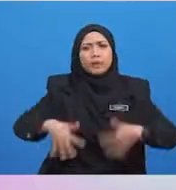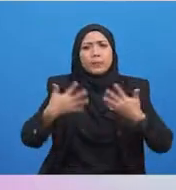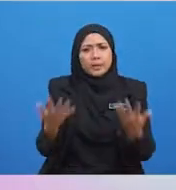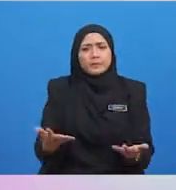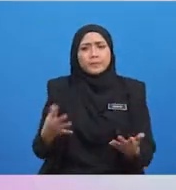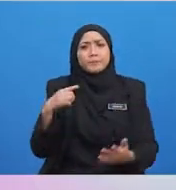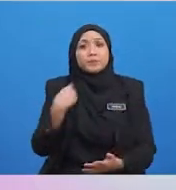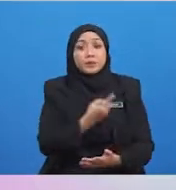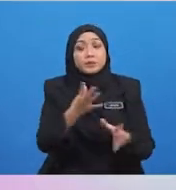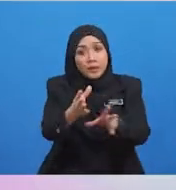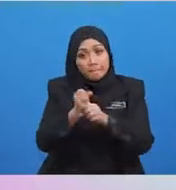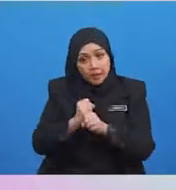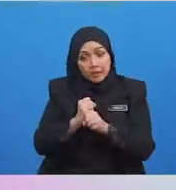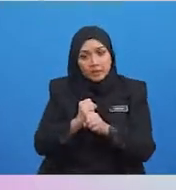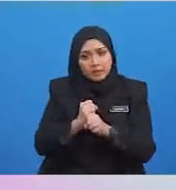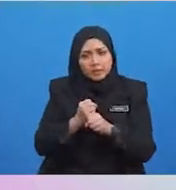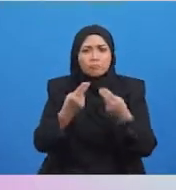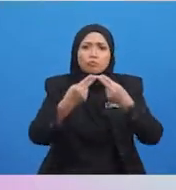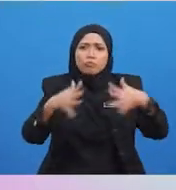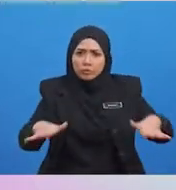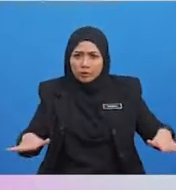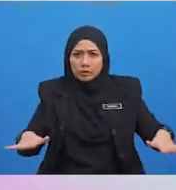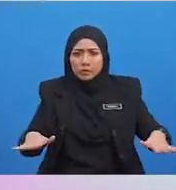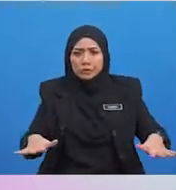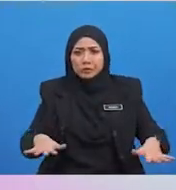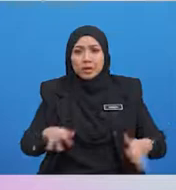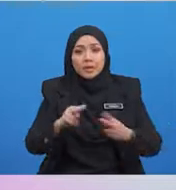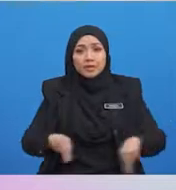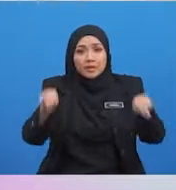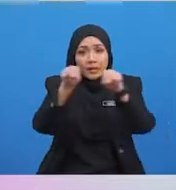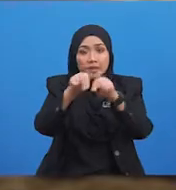Bagaimanakah kita dapat menghuraikan nilai keinsafan ini?